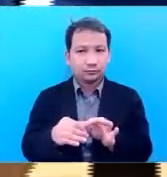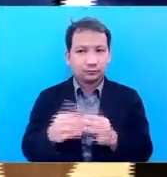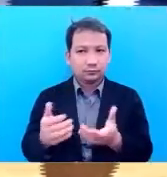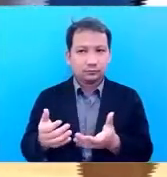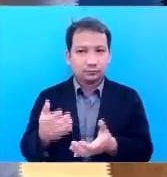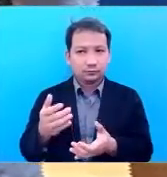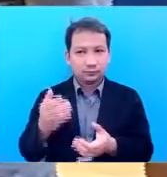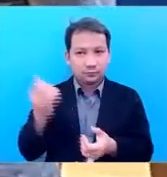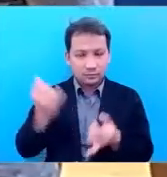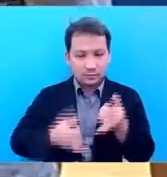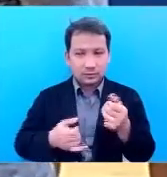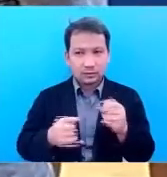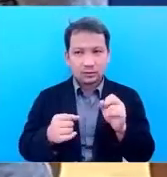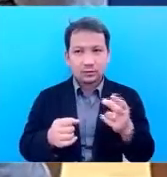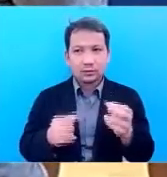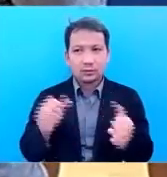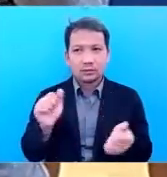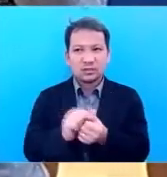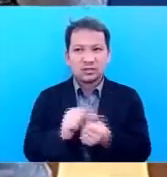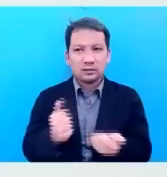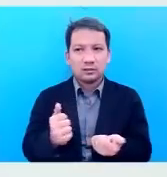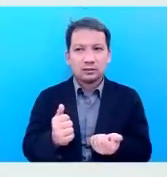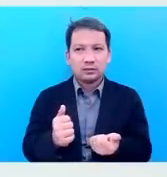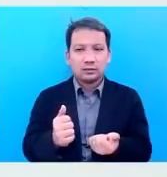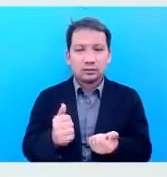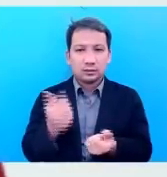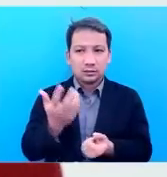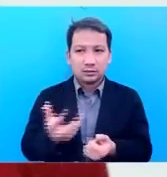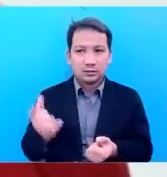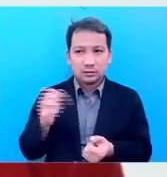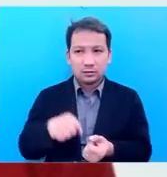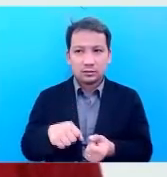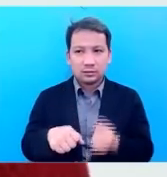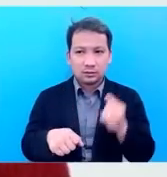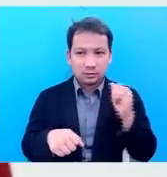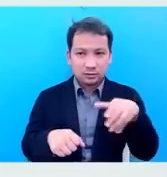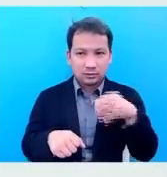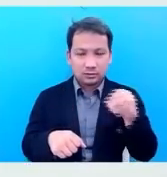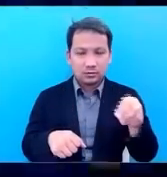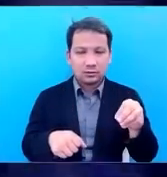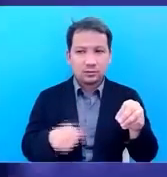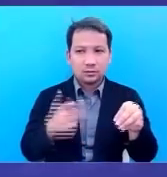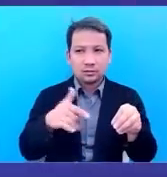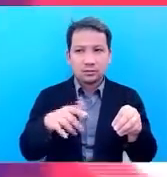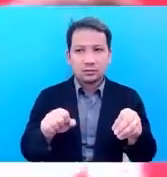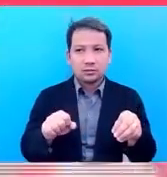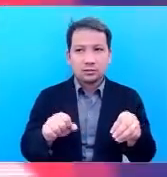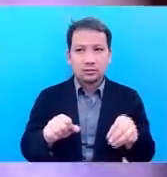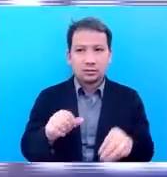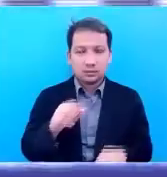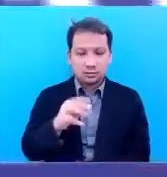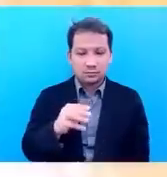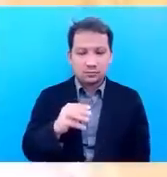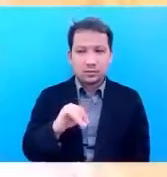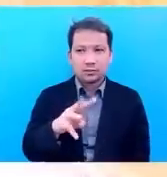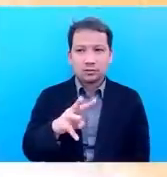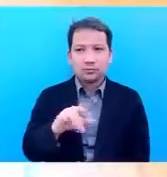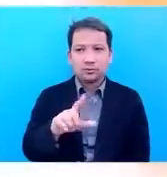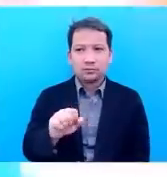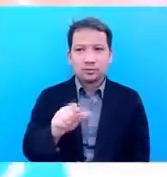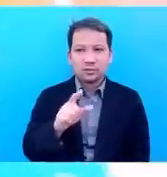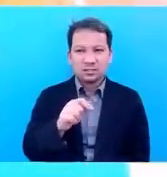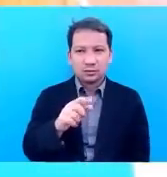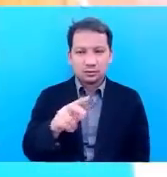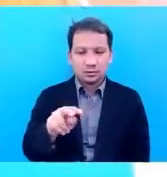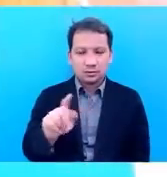12 dahil hindi rin makakasama sa Cambodia si na Jamie Malonzo ng Ginebra at Mikey Williams ng TNT. May